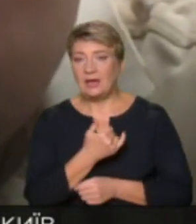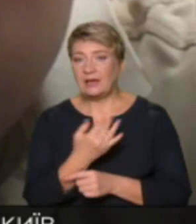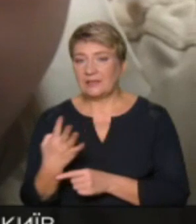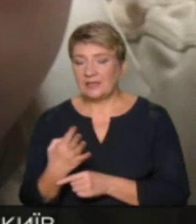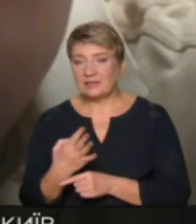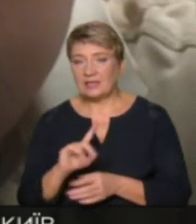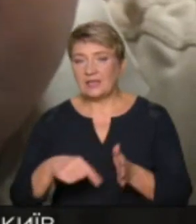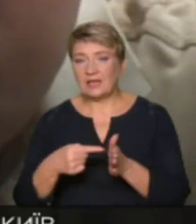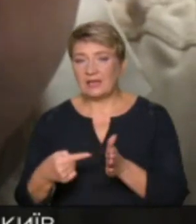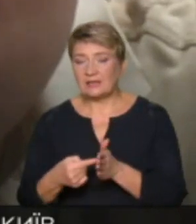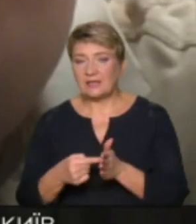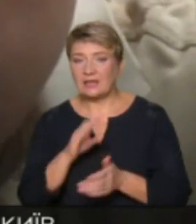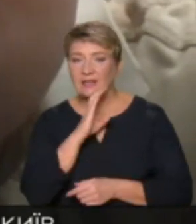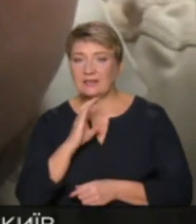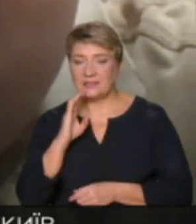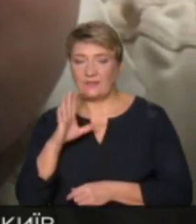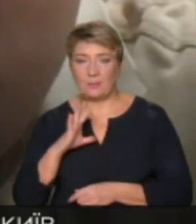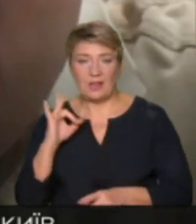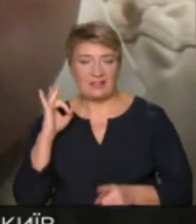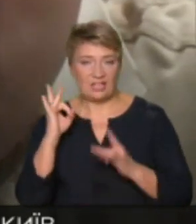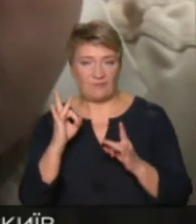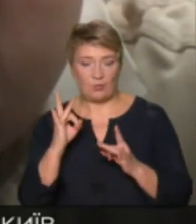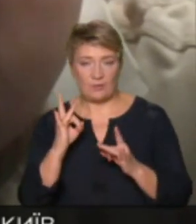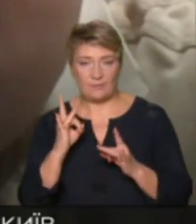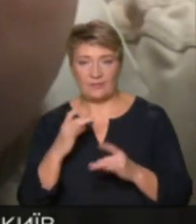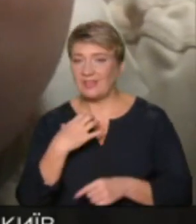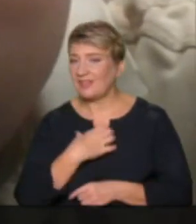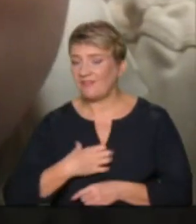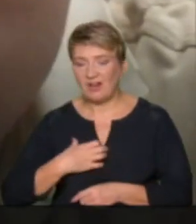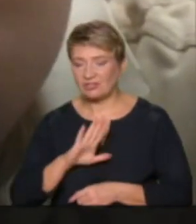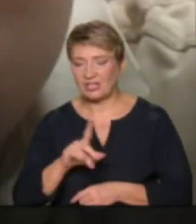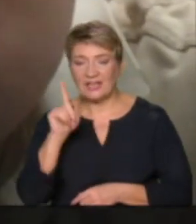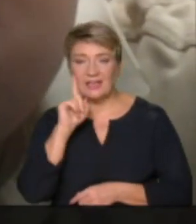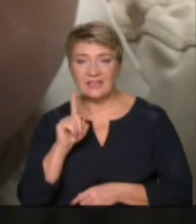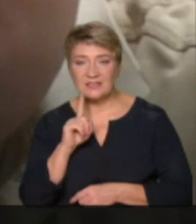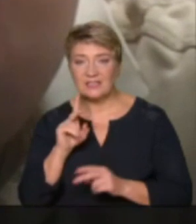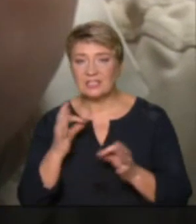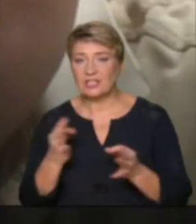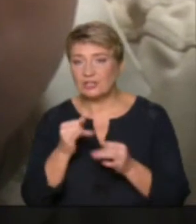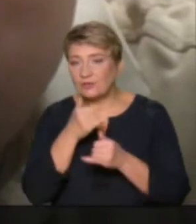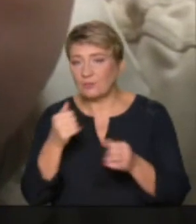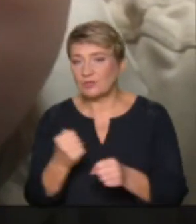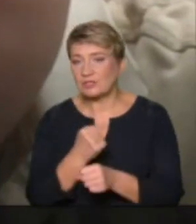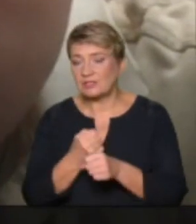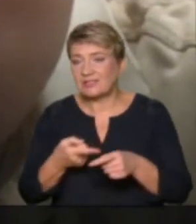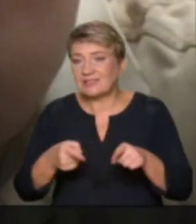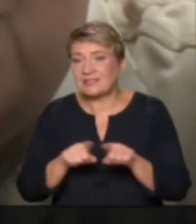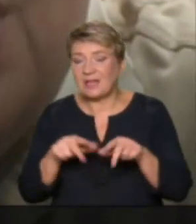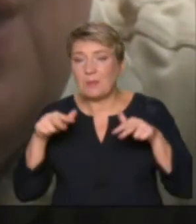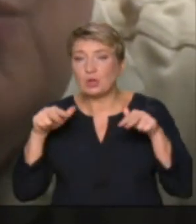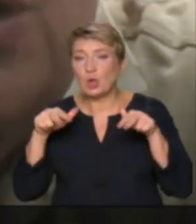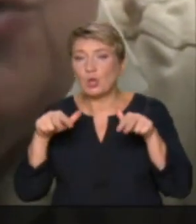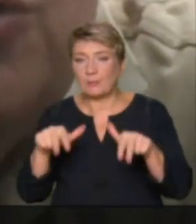севере была тревога. Вот. Но неважно, Израиль не умеет, ничего не может сделать с такими дронами примитивными. То